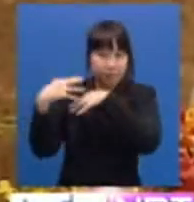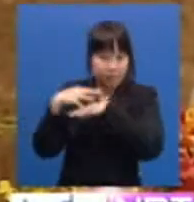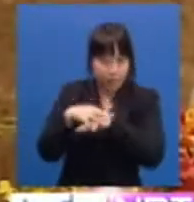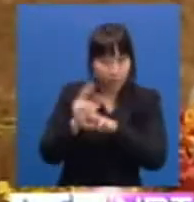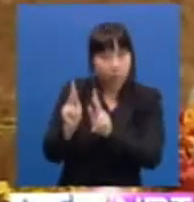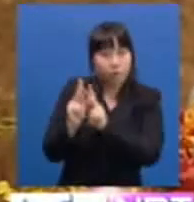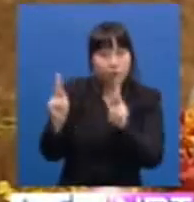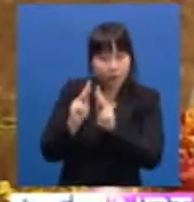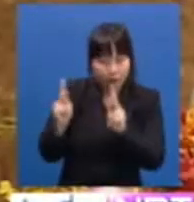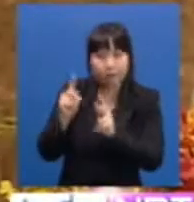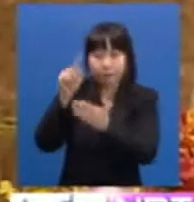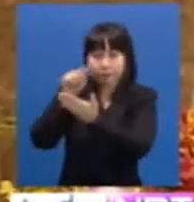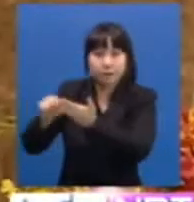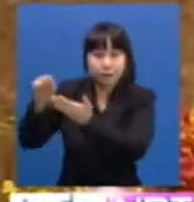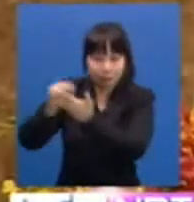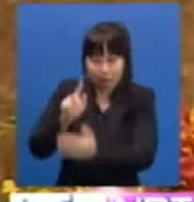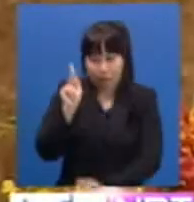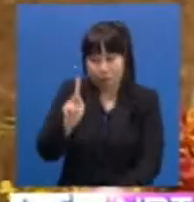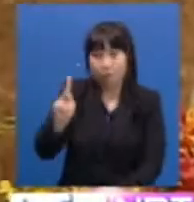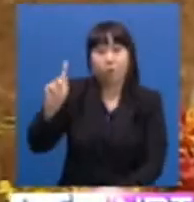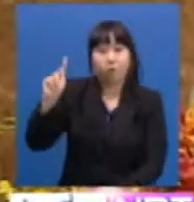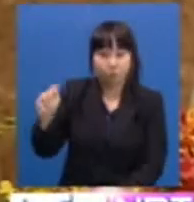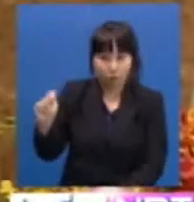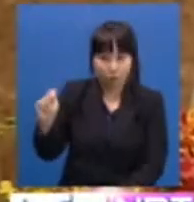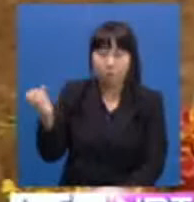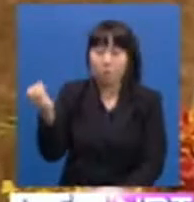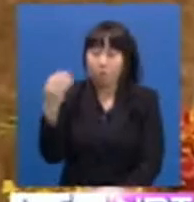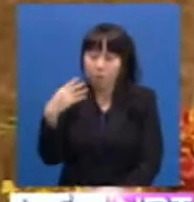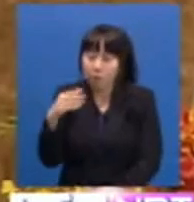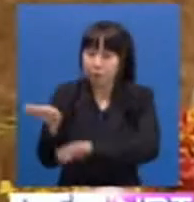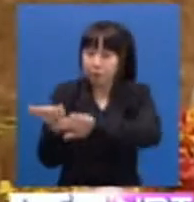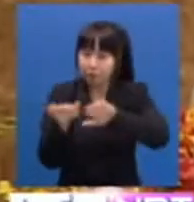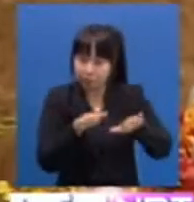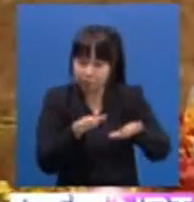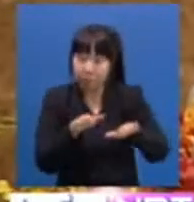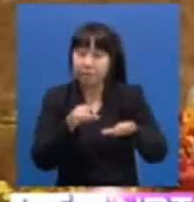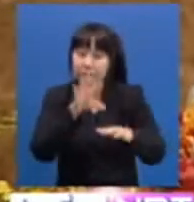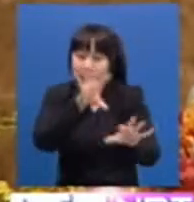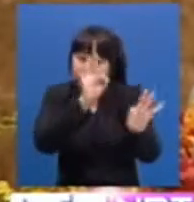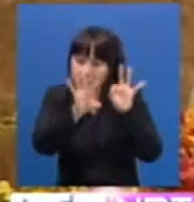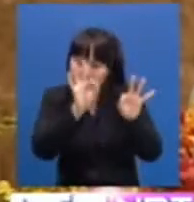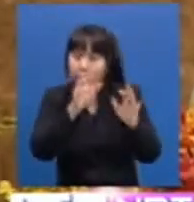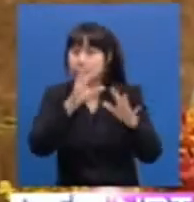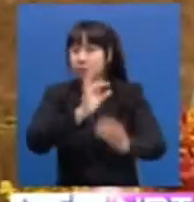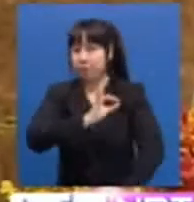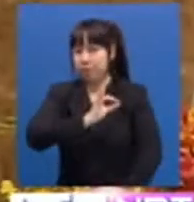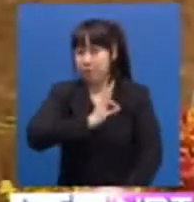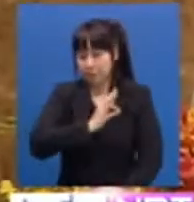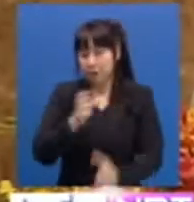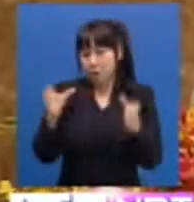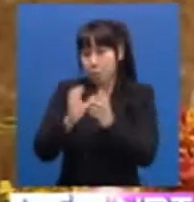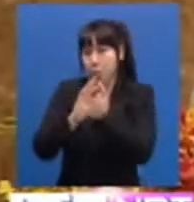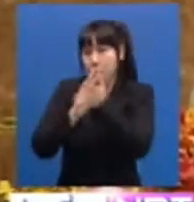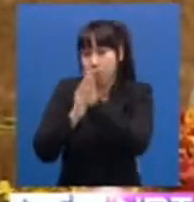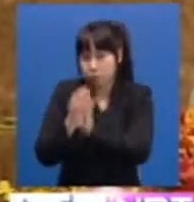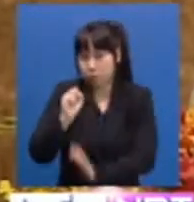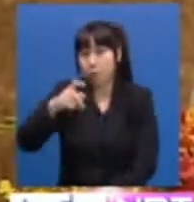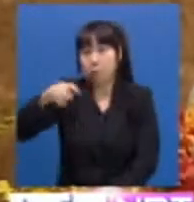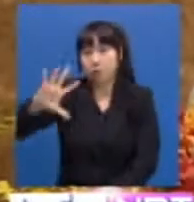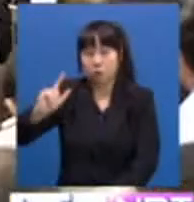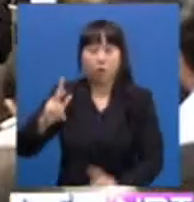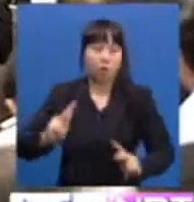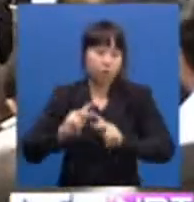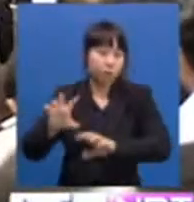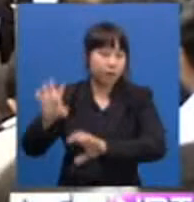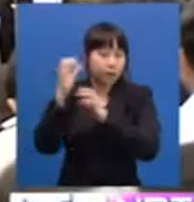คณะกรรมการการเลือกตั้งหรือกกตเกี่ยวกับการเตรียมพร้อมการคัดสรรสมาชิกสภาปฏิรูปซึ่งกระทรวงมหาดไทยจะรอ